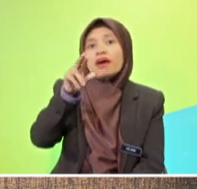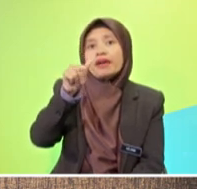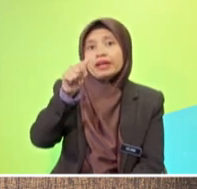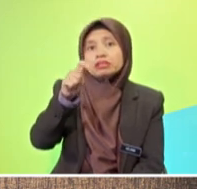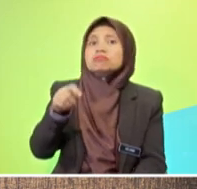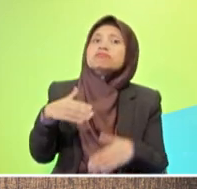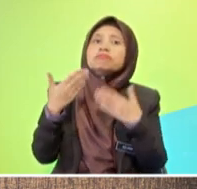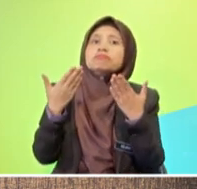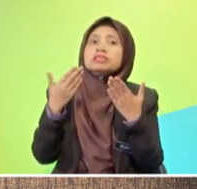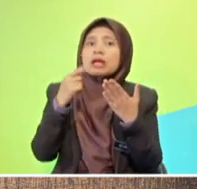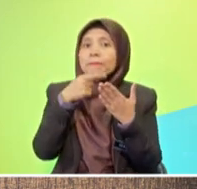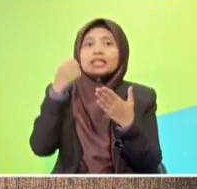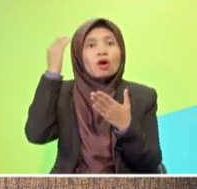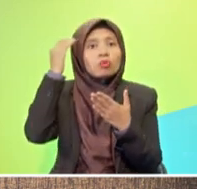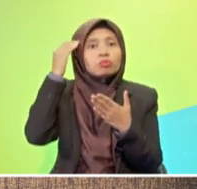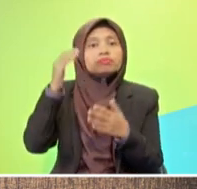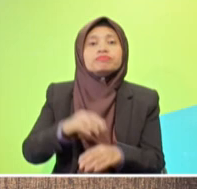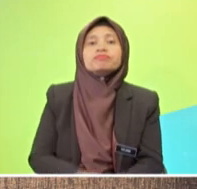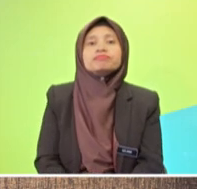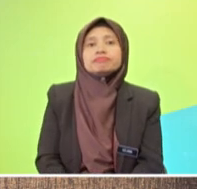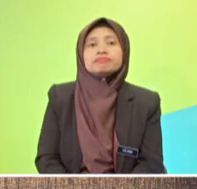boleh kan bantuin